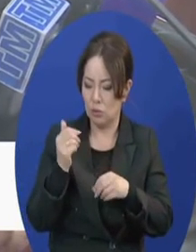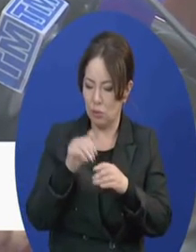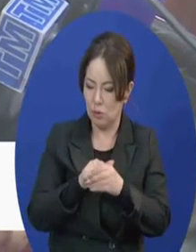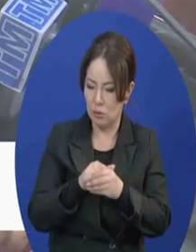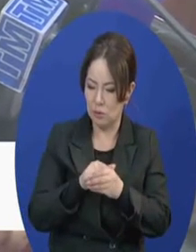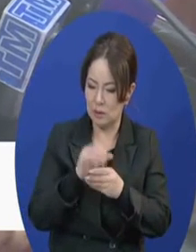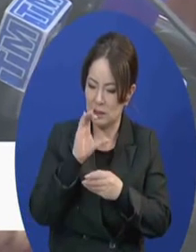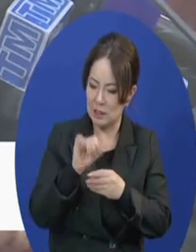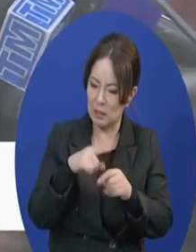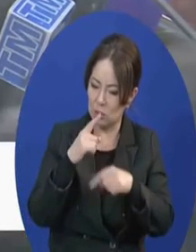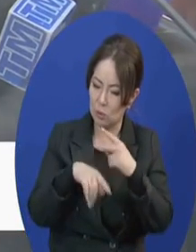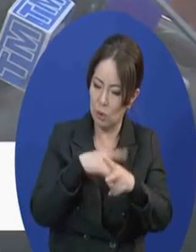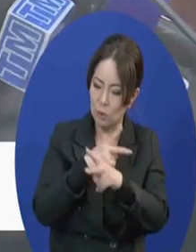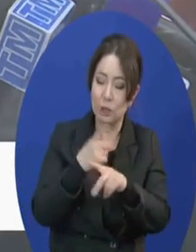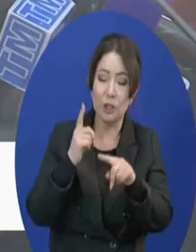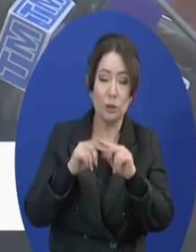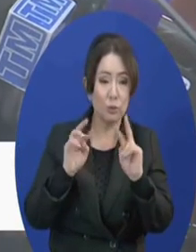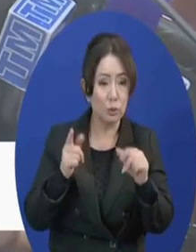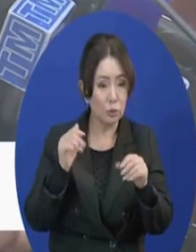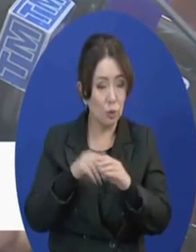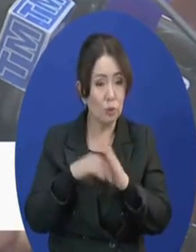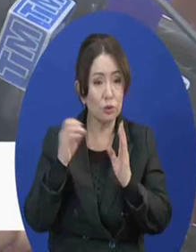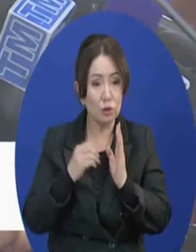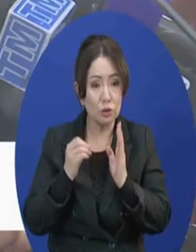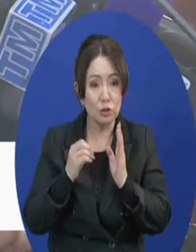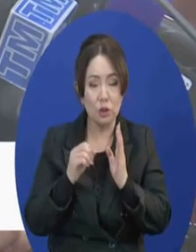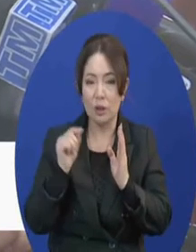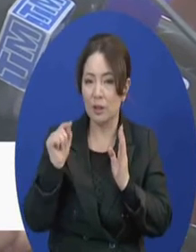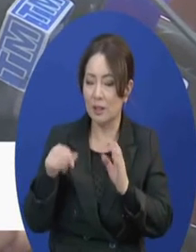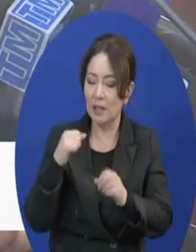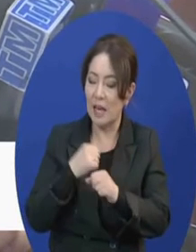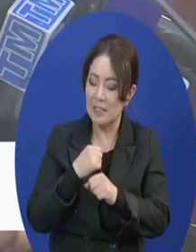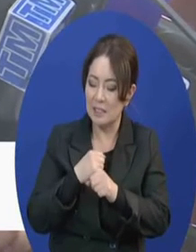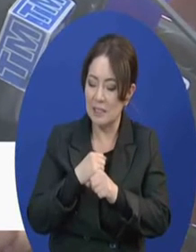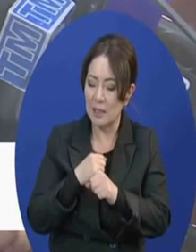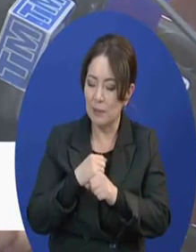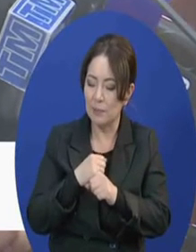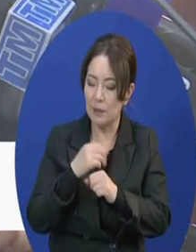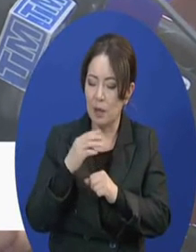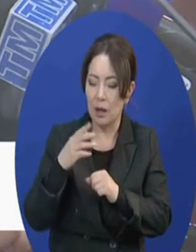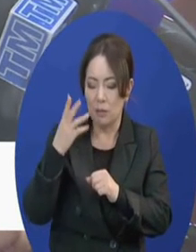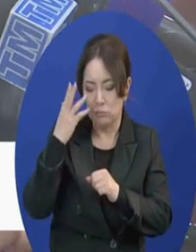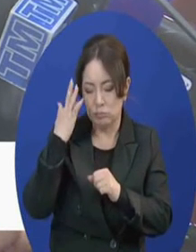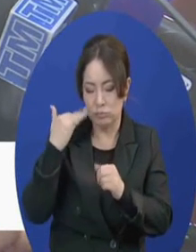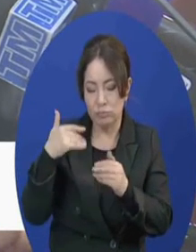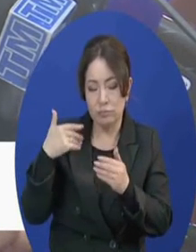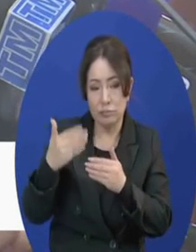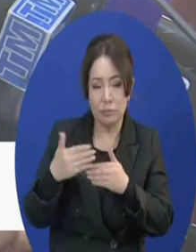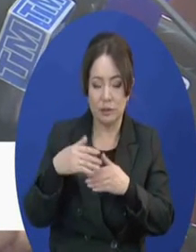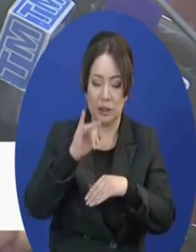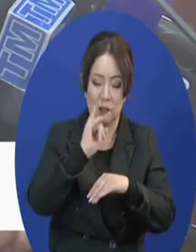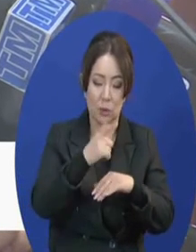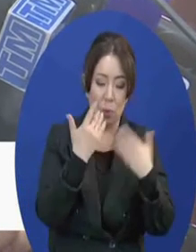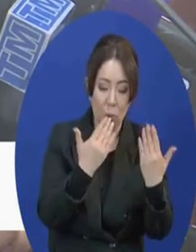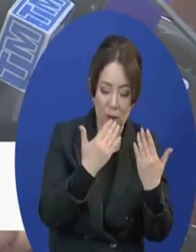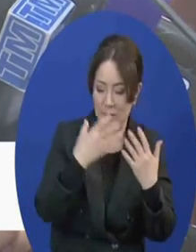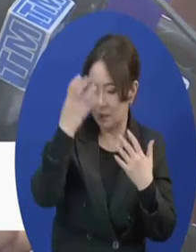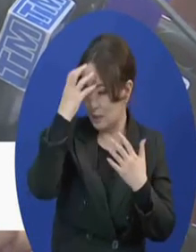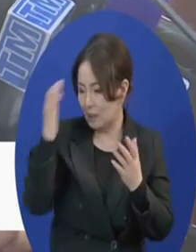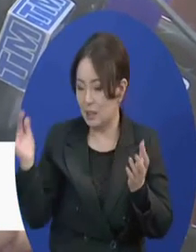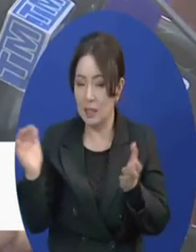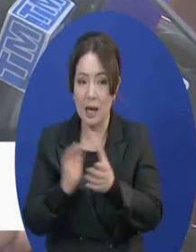сангийн тухай хувьд бас нэмэлт өөрчлөлт оруулах хэрэгтэй. Биднес энэ дээр ажиллаж байна. Ойрын хугацаанд Улсын хурал засгийн газартаа хамтраад өргөн